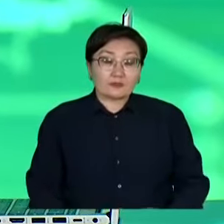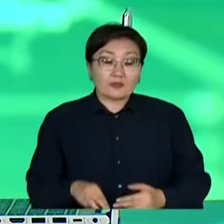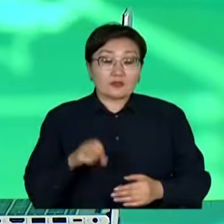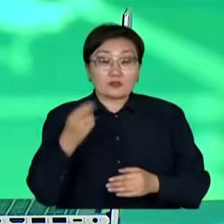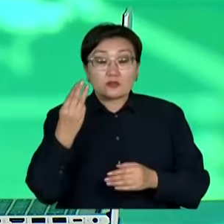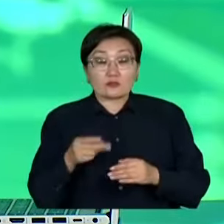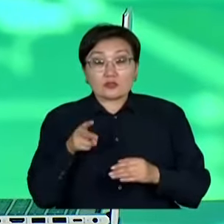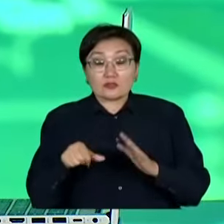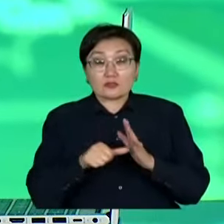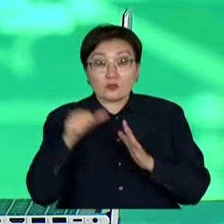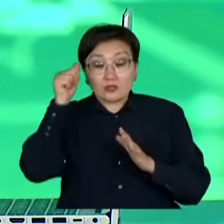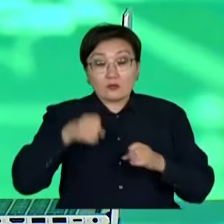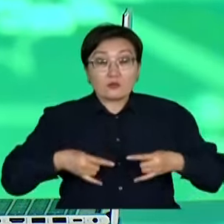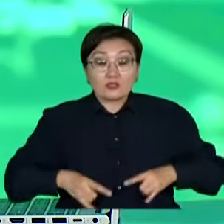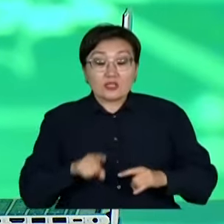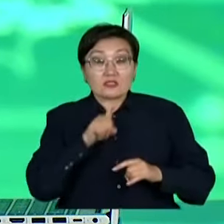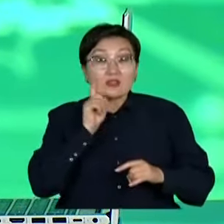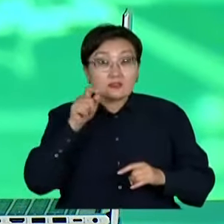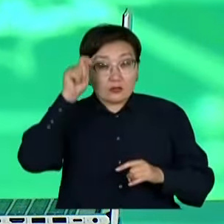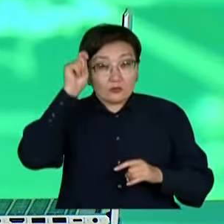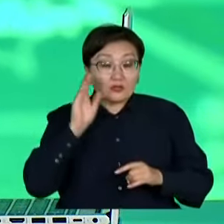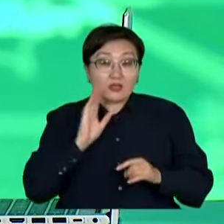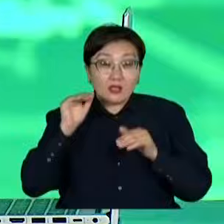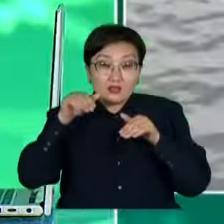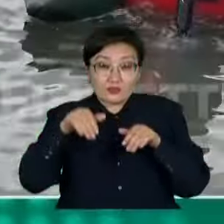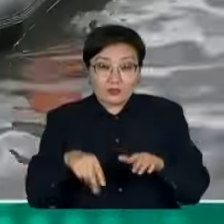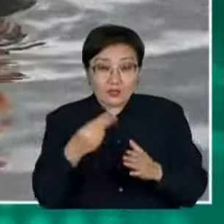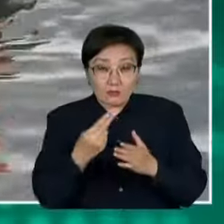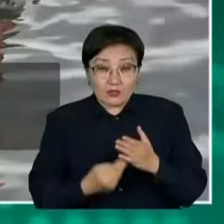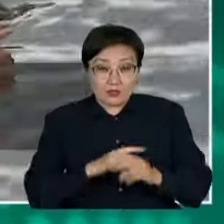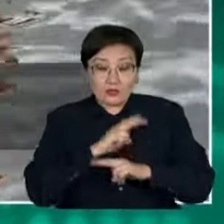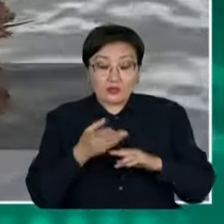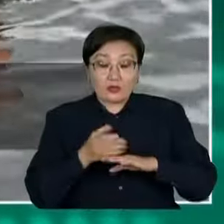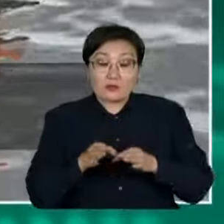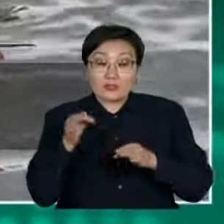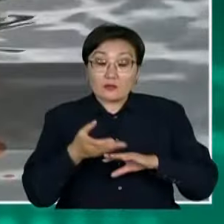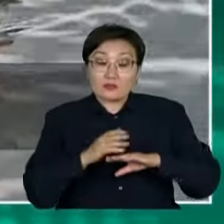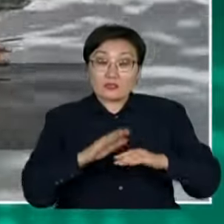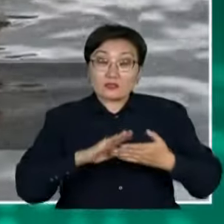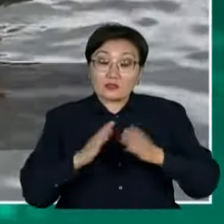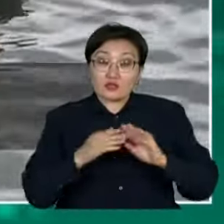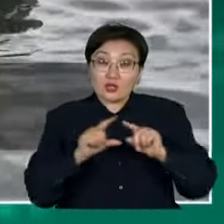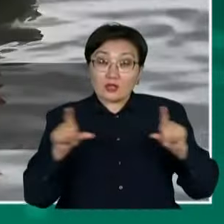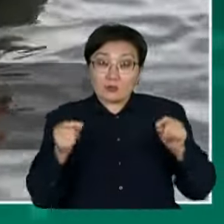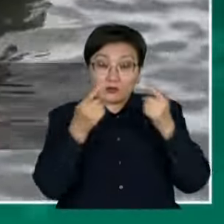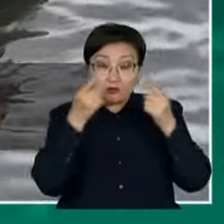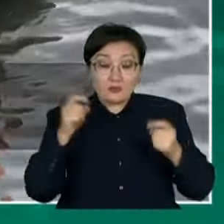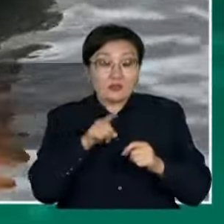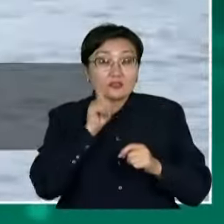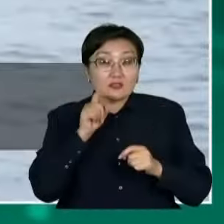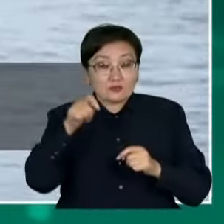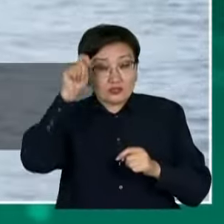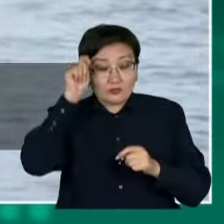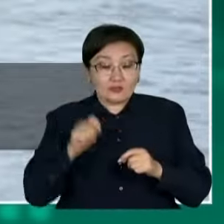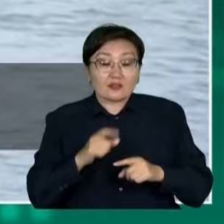Ақтауда 2006 жылы туған жас жігіт Каспиге батып көз жұмды. Өңірлік төтенше жағдайлар департаментінің хабарлауынша бозбала